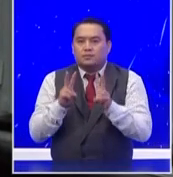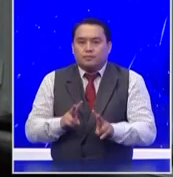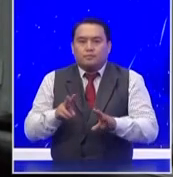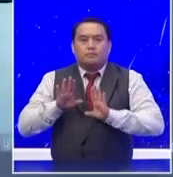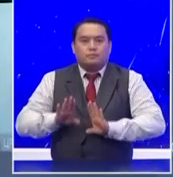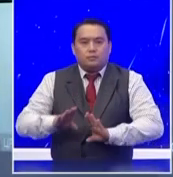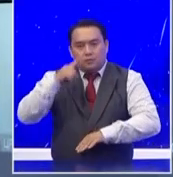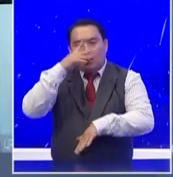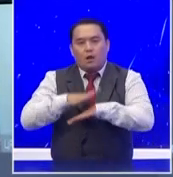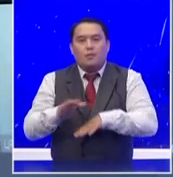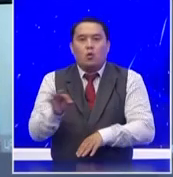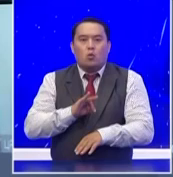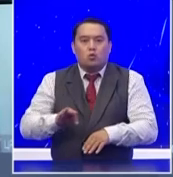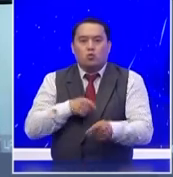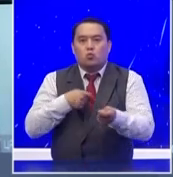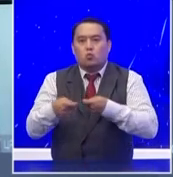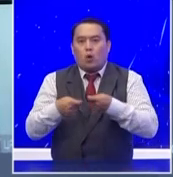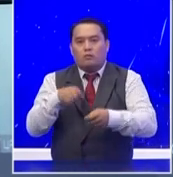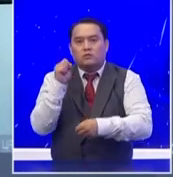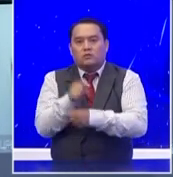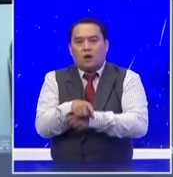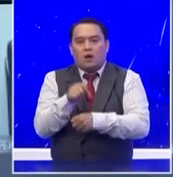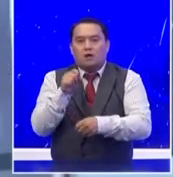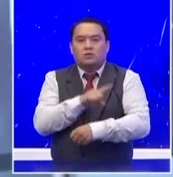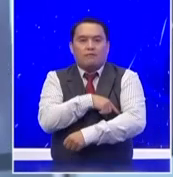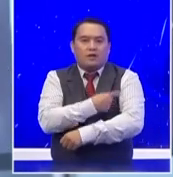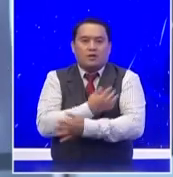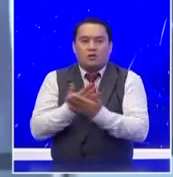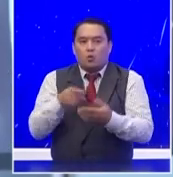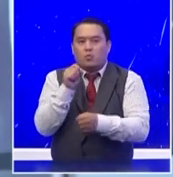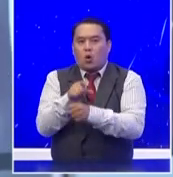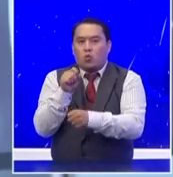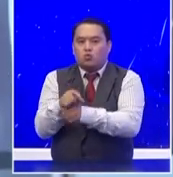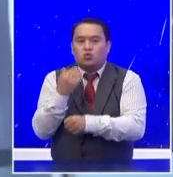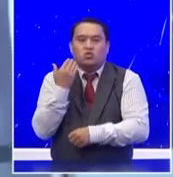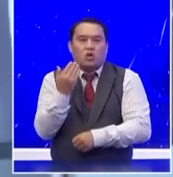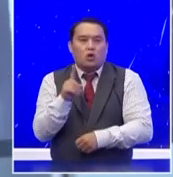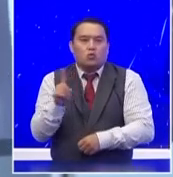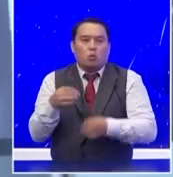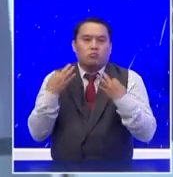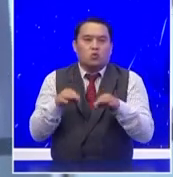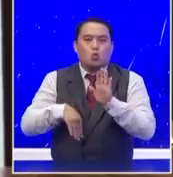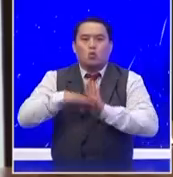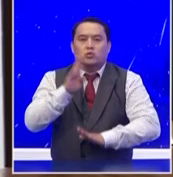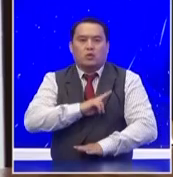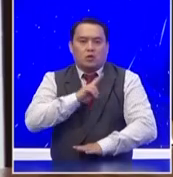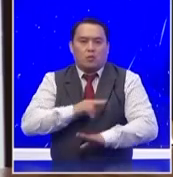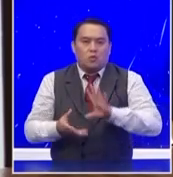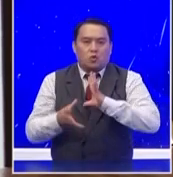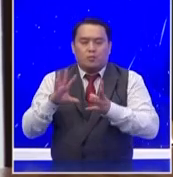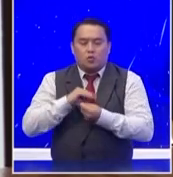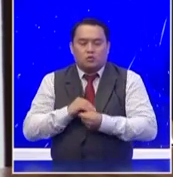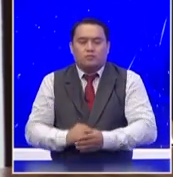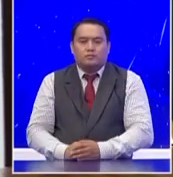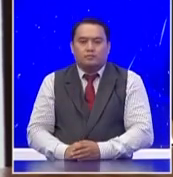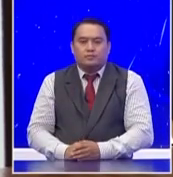специалистами заместитель акима области дал руководству управления здравоохранения ряд конкретных поручений, которые позволят улучшить результаты работы